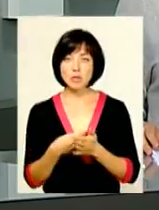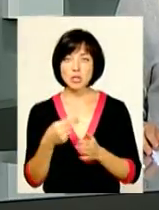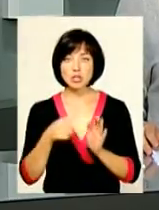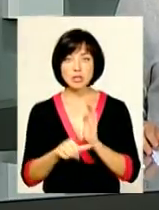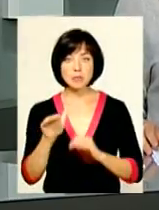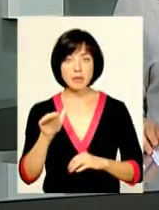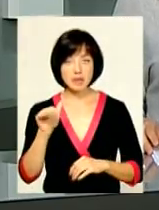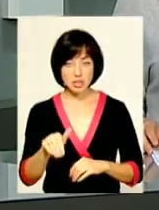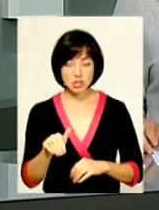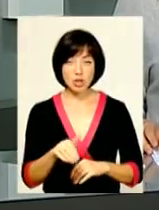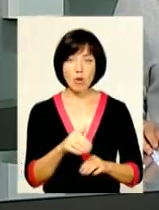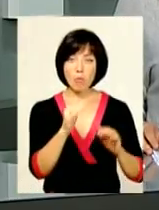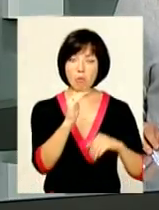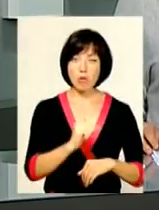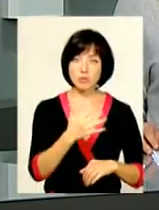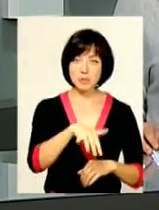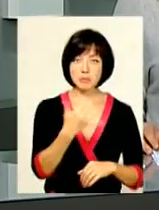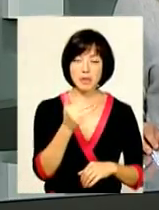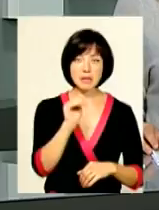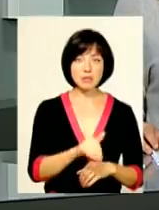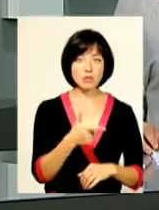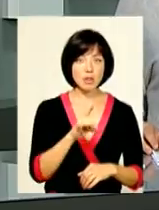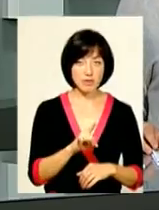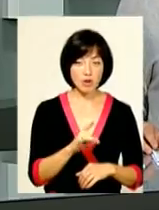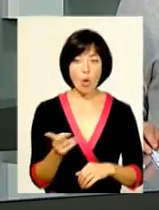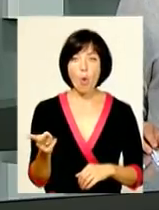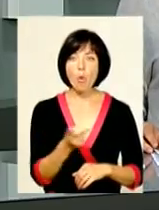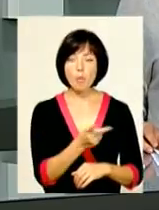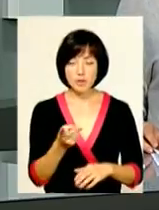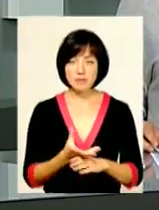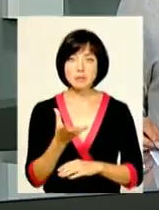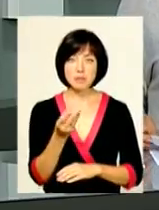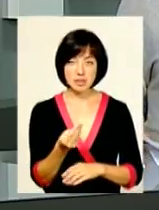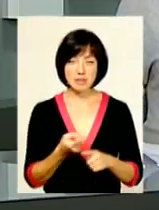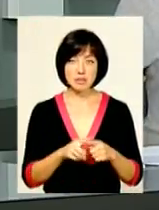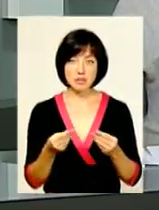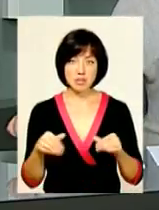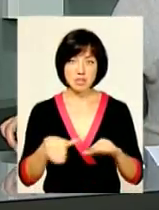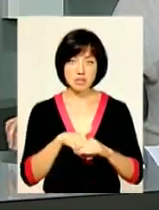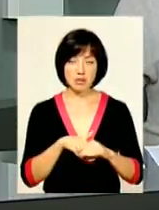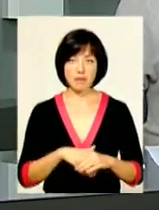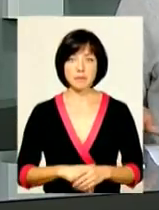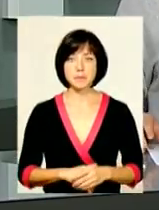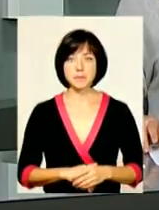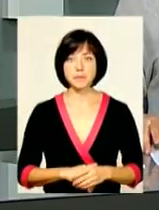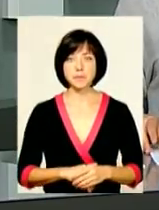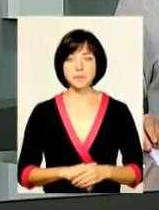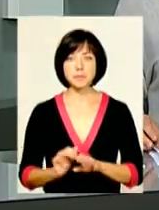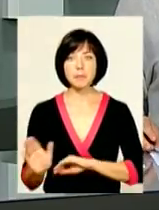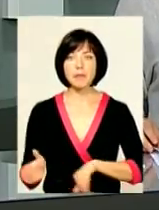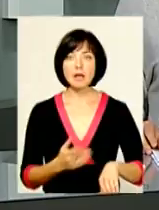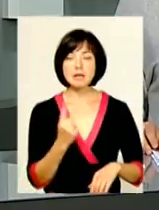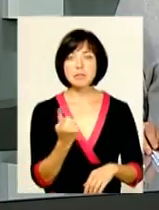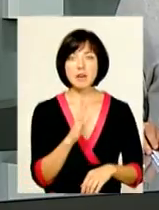65 тисяч гривень, молодшому – 55 тисяч гривень. Обидва сплатили вказані суми. З